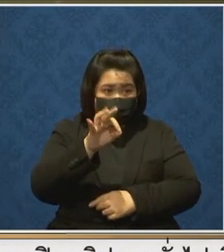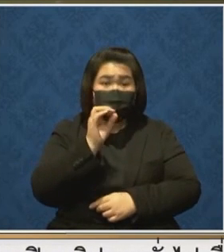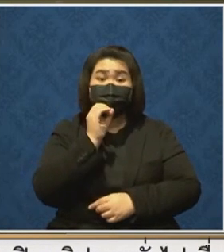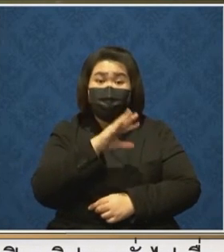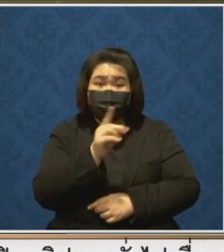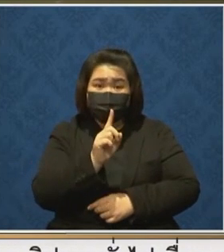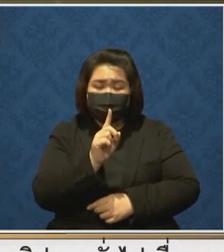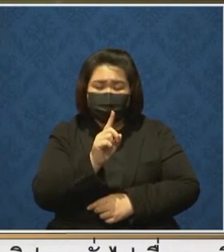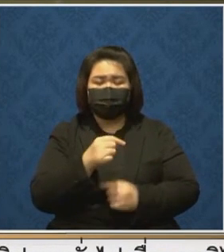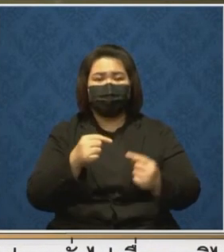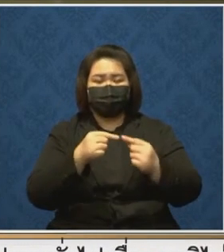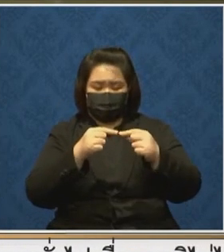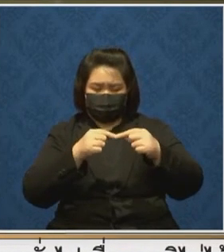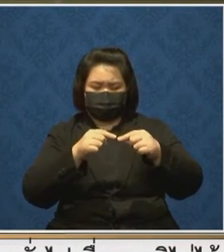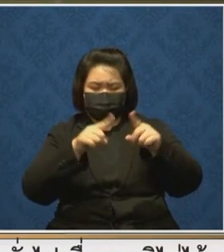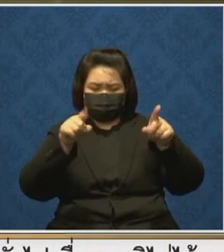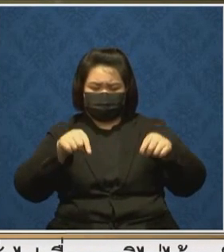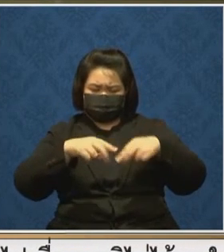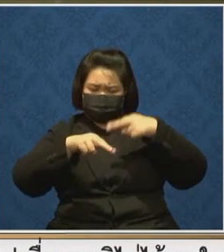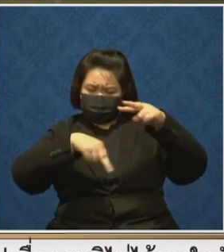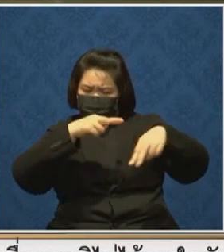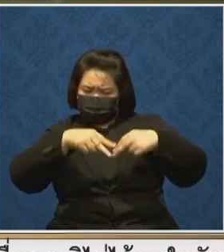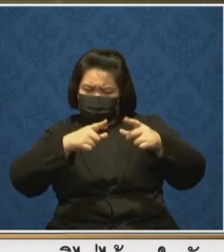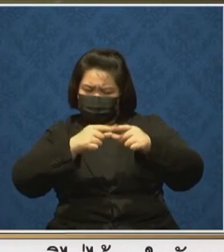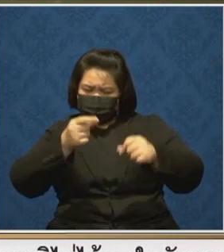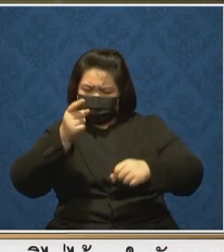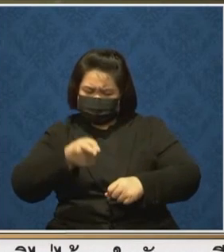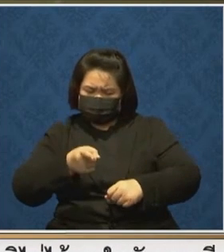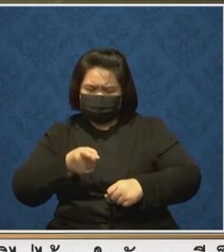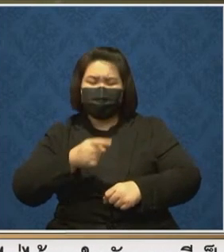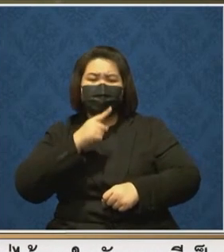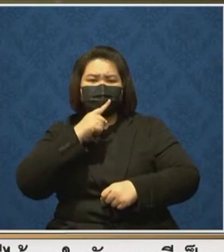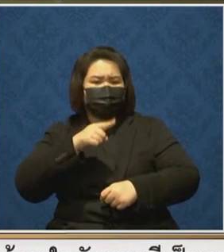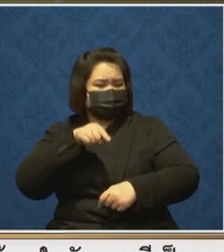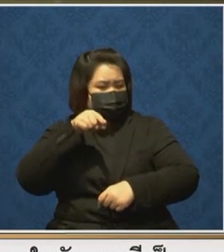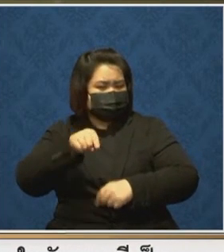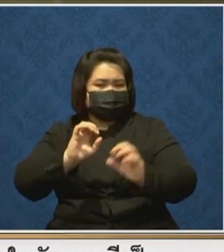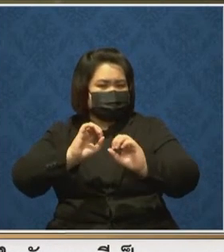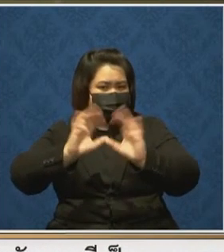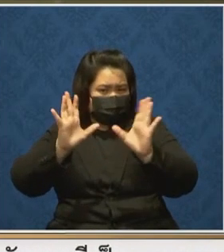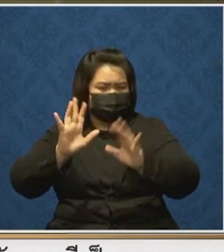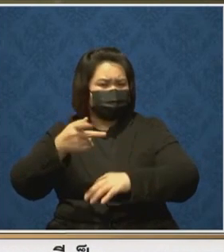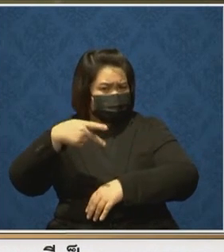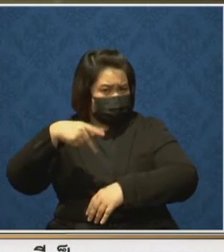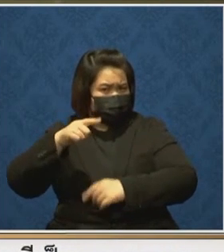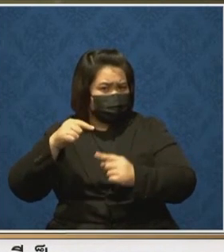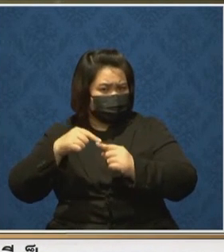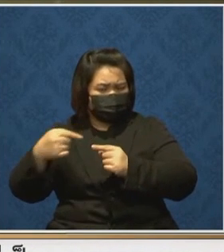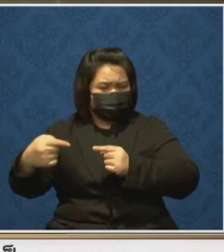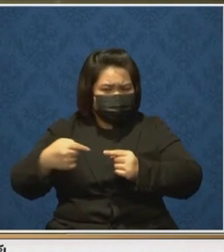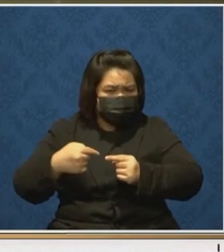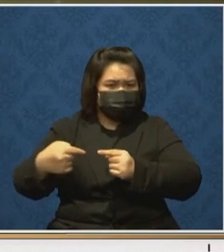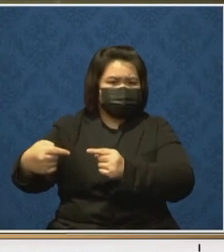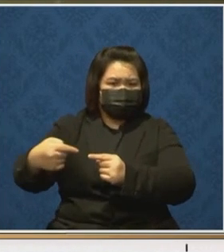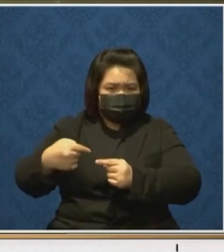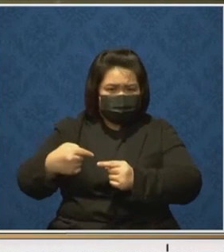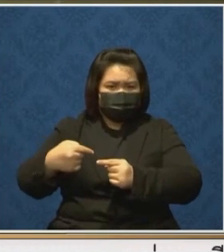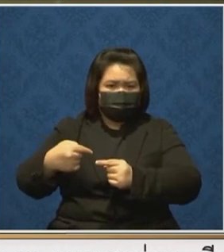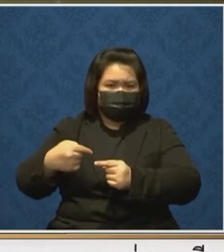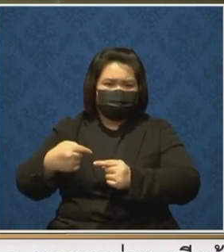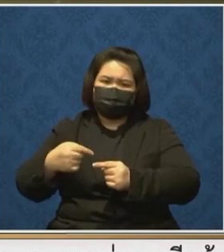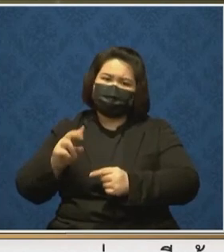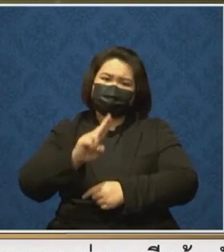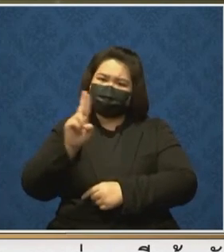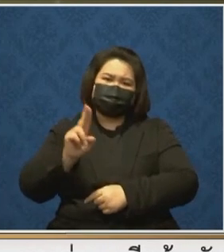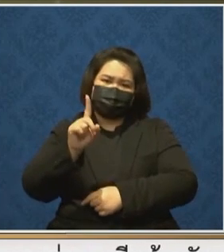ผลการตรวจสขอเทจจิใปัจุบันยังไม่เพีงพอที่จะสามารถนำไปใช้ประยชนในการต่อสู้คดีในชั้นอนุญโตตุลาการ